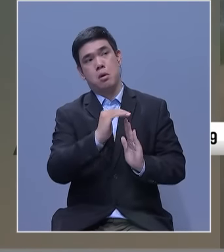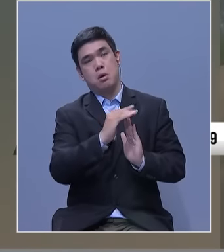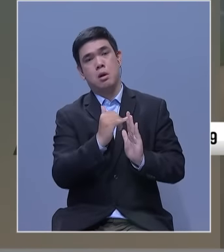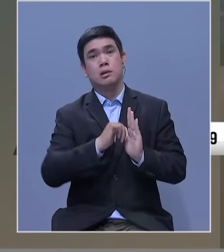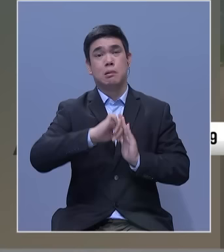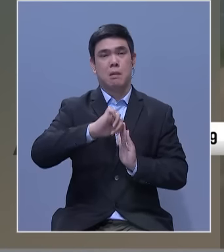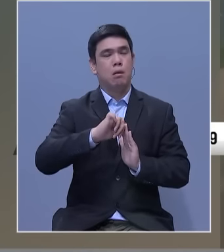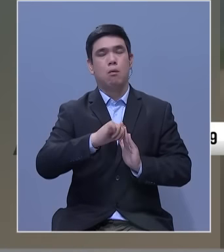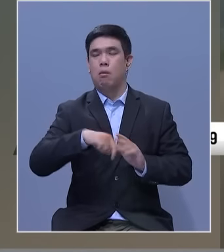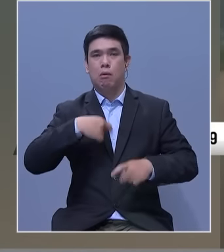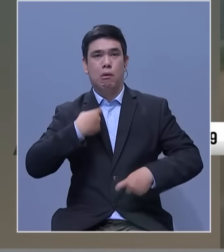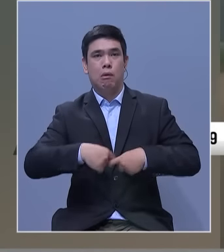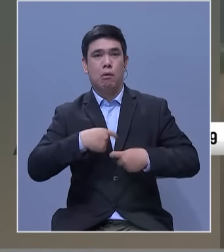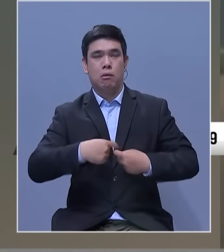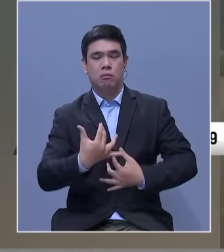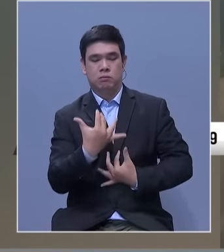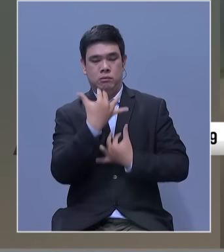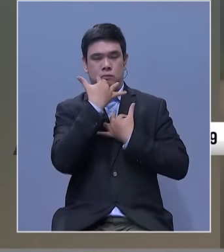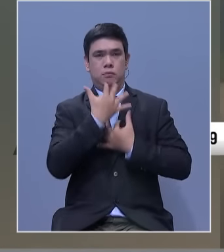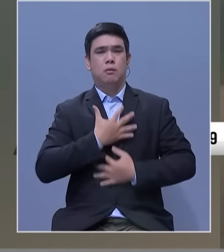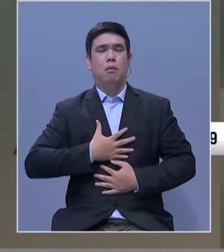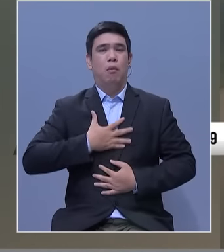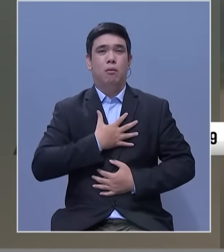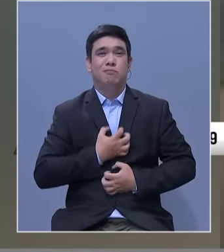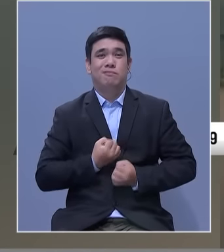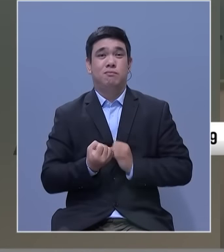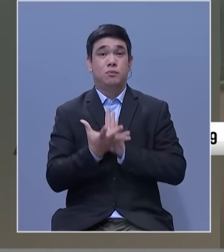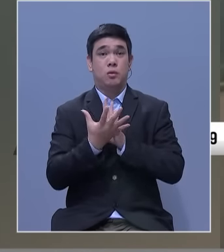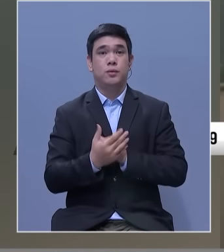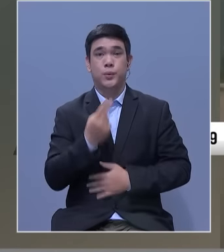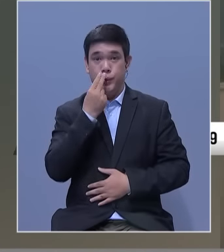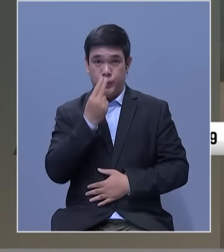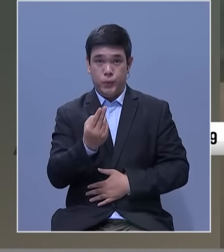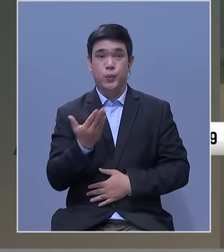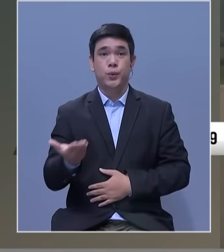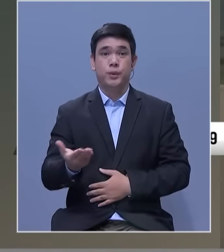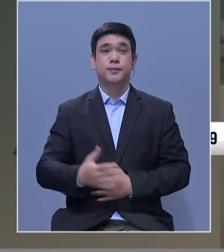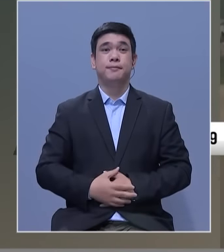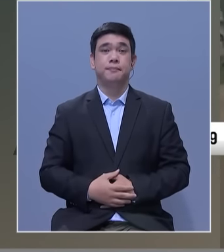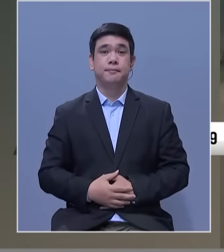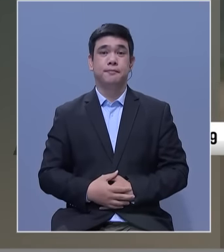กันไม่ได้แล้วนะครับเพราะฉะนั้นถ้าหากว่าท่านผู้ชมยังไม่เคยเห็นคลิปนี้เราไปชมพร้อมๆกันเลยนะครับ